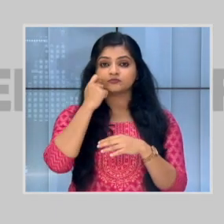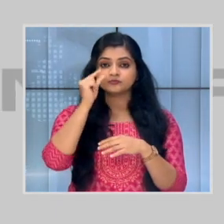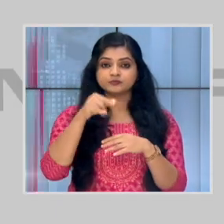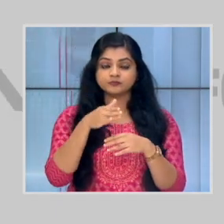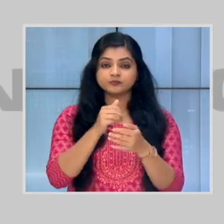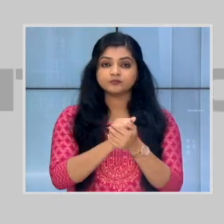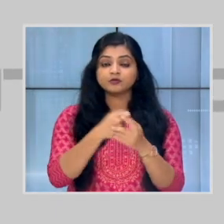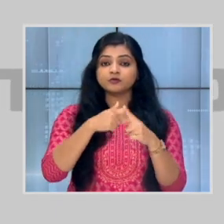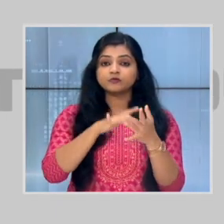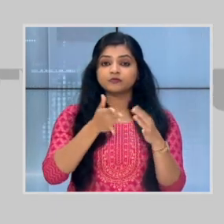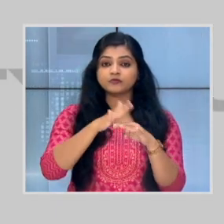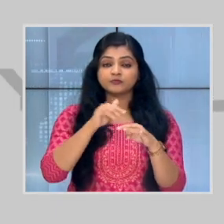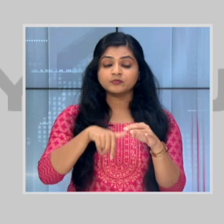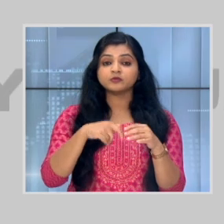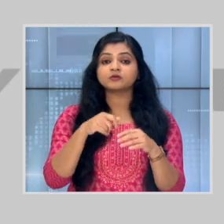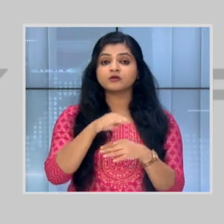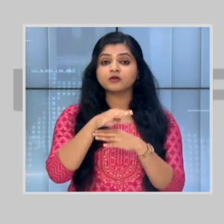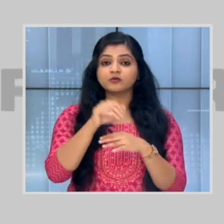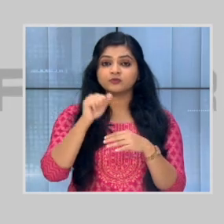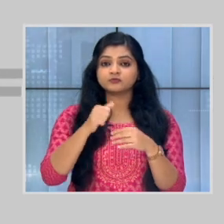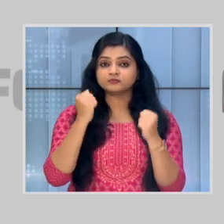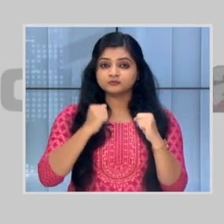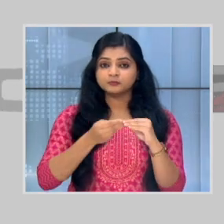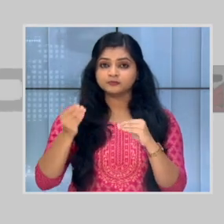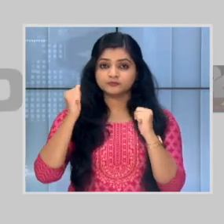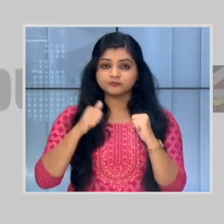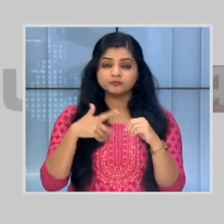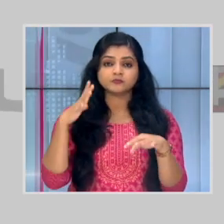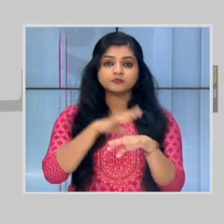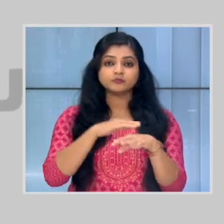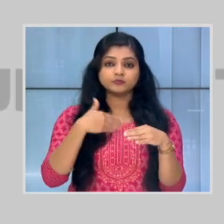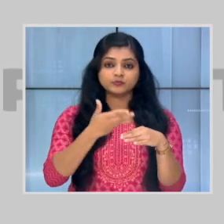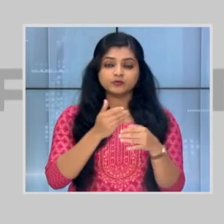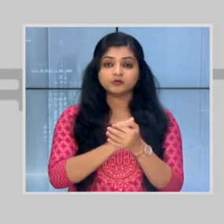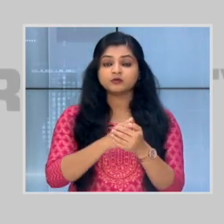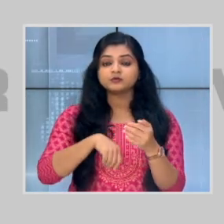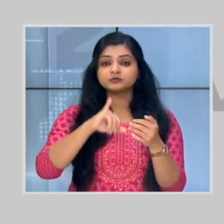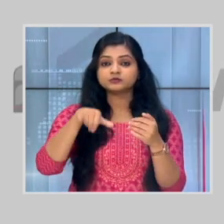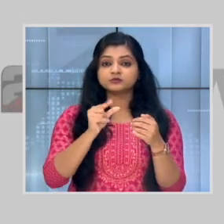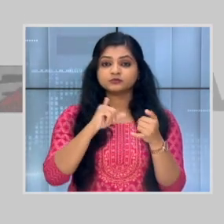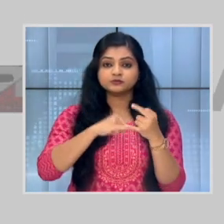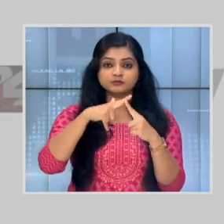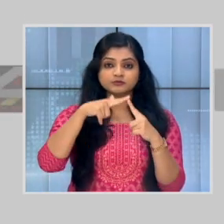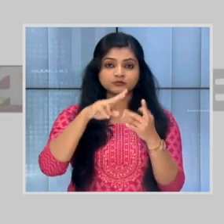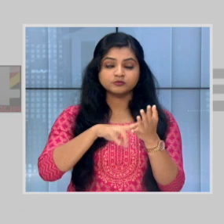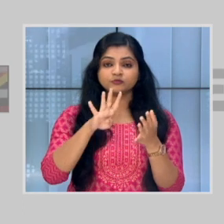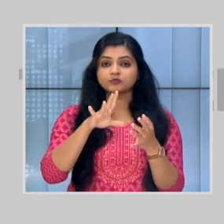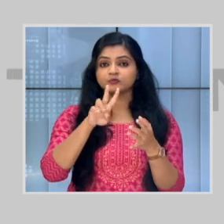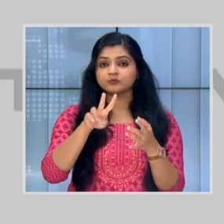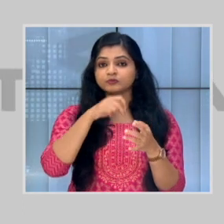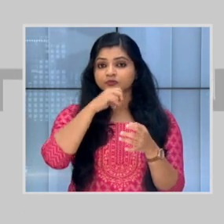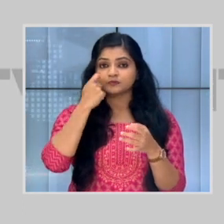കയറിയ യുവതിയെ കണ്ടക്ടറുടെ സീറ്റിൽ വിളിച്ചിരുത്തി കയറി പിടിച്ചത്. കണ്ടക്ടർ നെയ്യാറ്റിൻകര സ്വദേശി ജസ്റ്റിനെ ആലുവയിൽ പോലീസ്